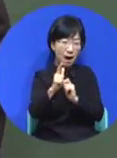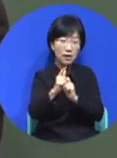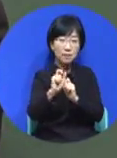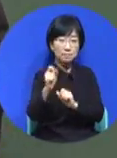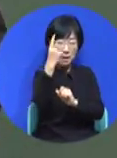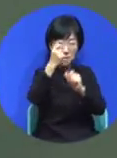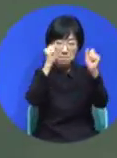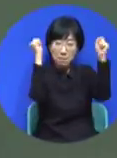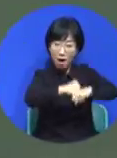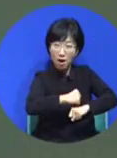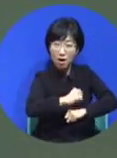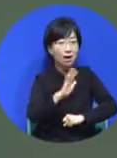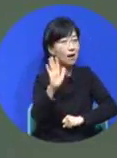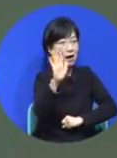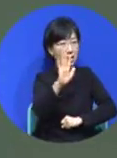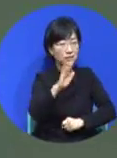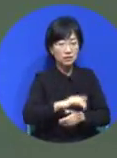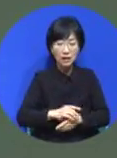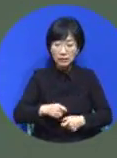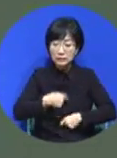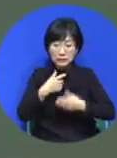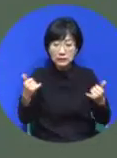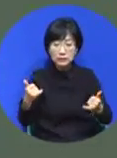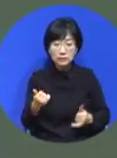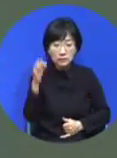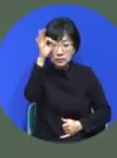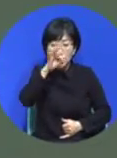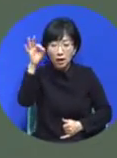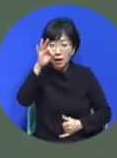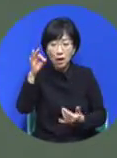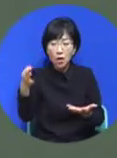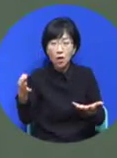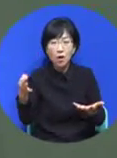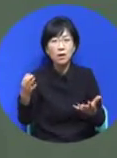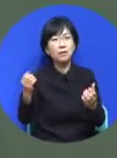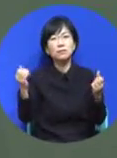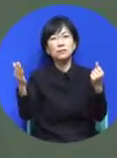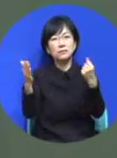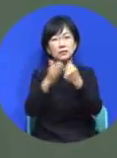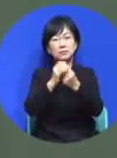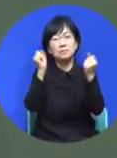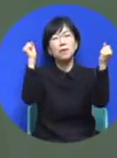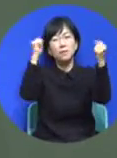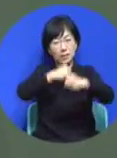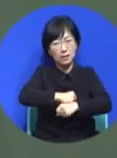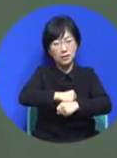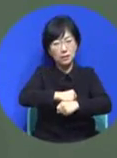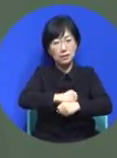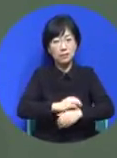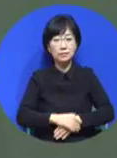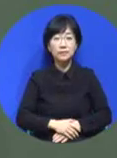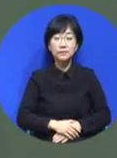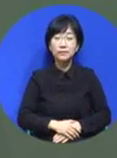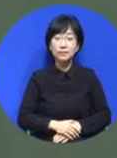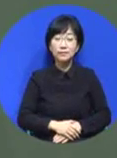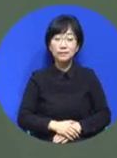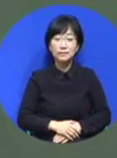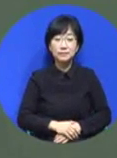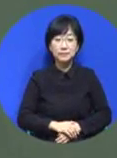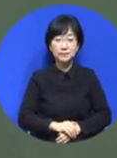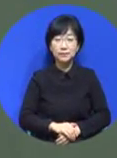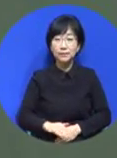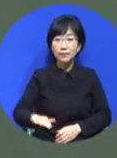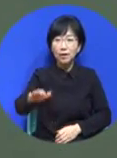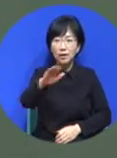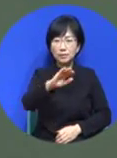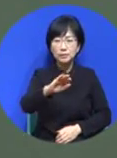거예요. People are destroyed not because they are non-believers, but because there are not enough believers or righteous people. 축복의 언약에